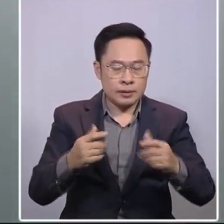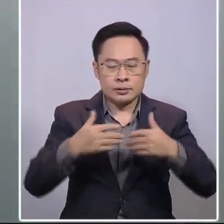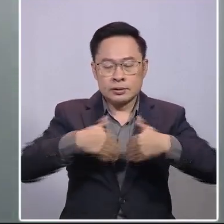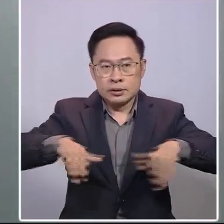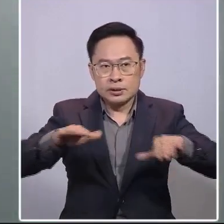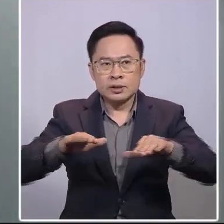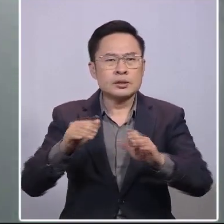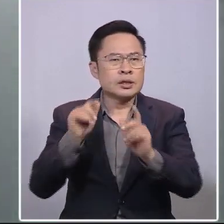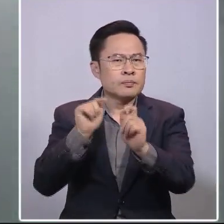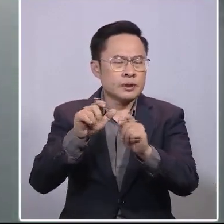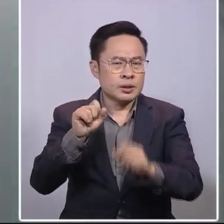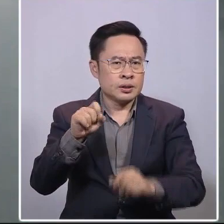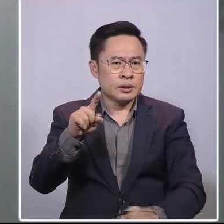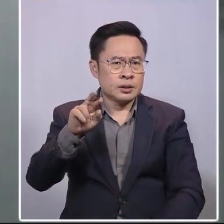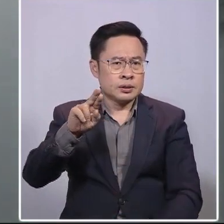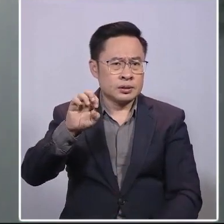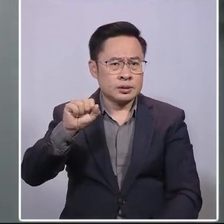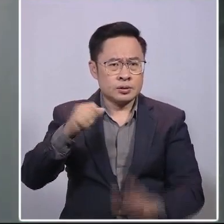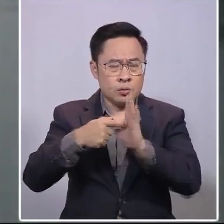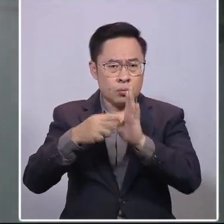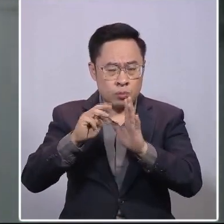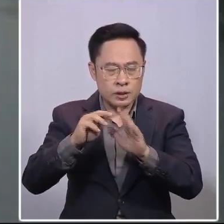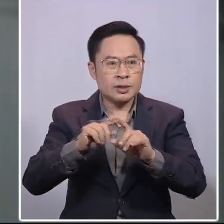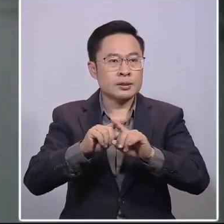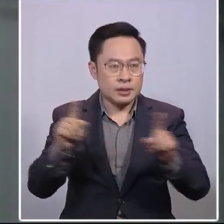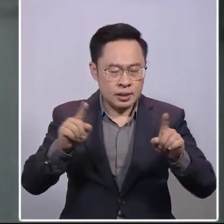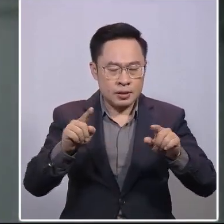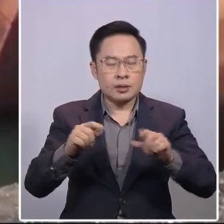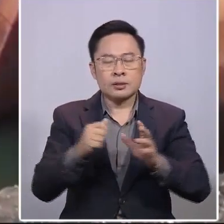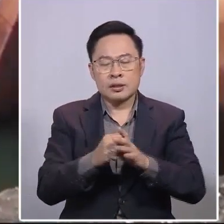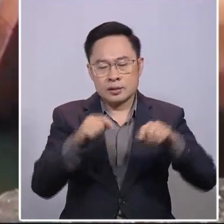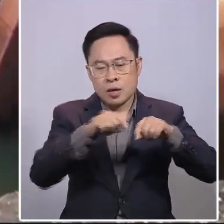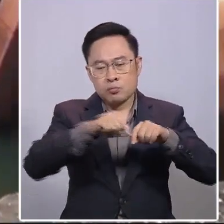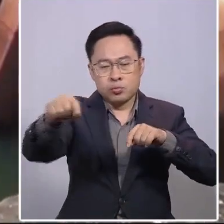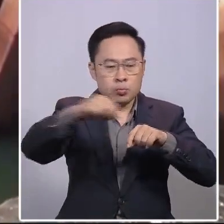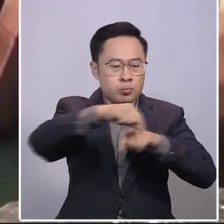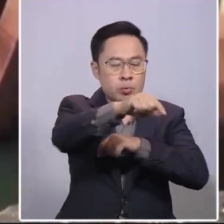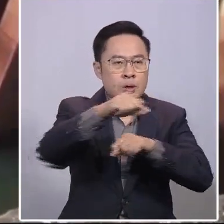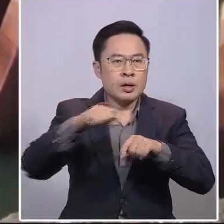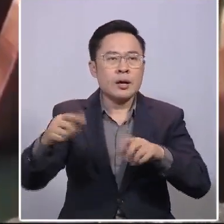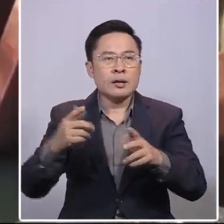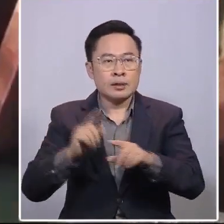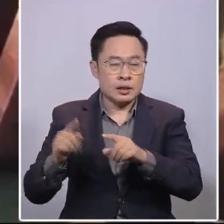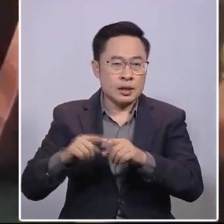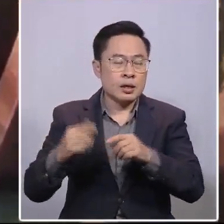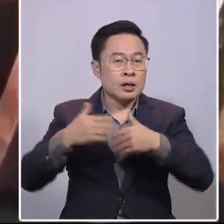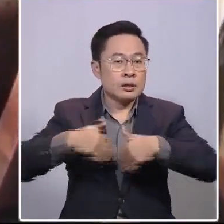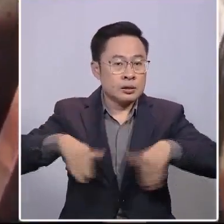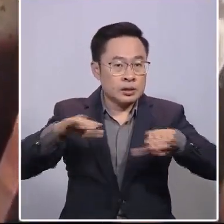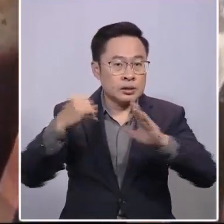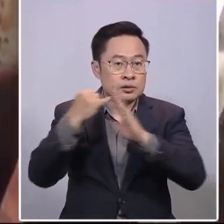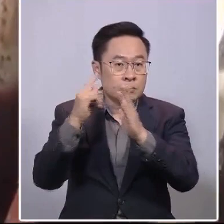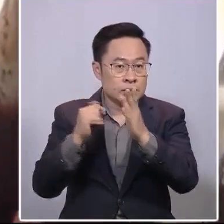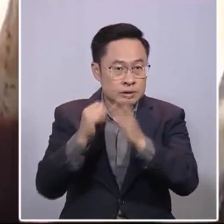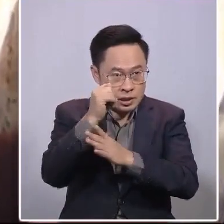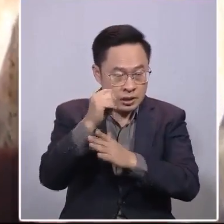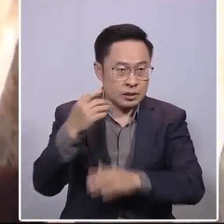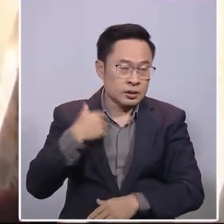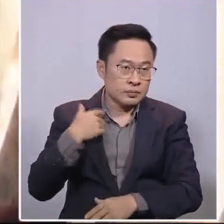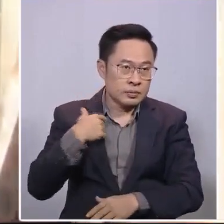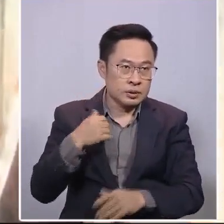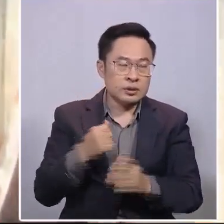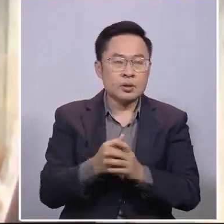อำเภอศรีสวัสดิ์นะครับไปทางทิศตะวันตกเฉียงเหนือเนี่ย116กิโลเมตรเขื่อนภูมิพลที่จังหวัดตากนะครับไปทางทิศใต้ใน